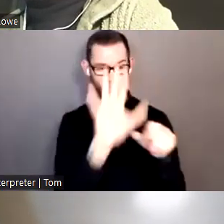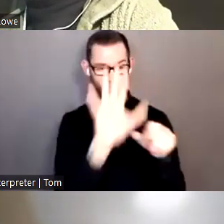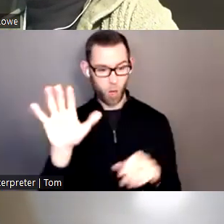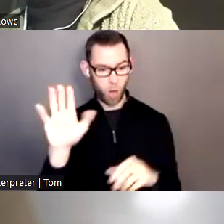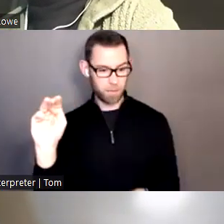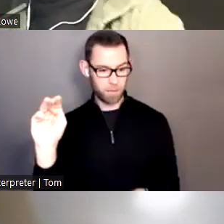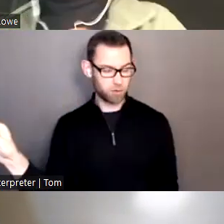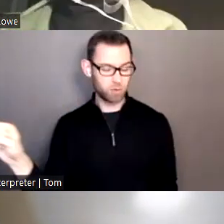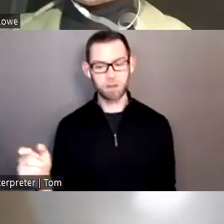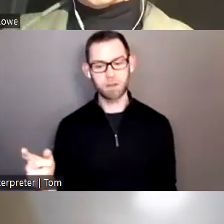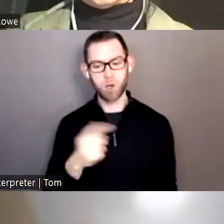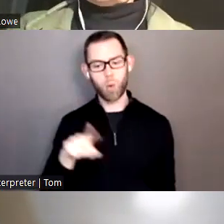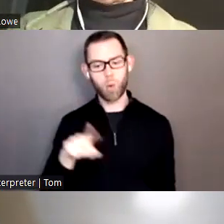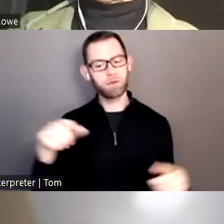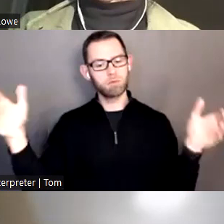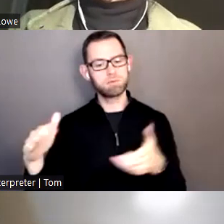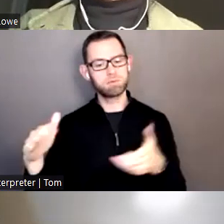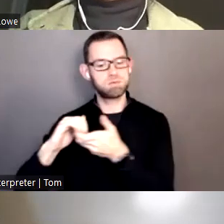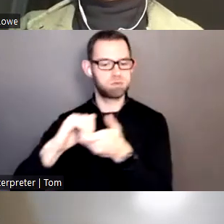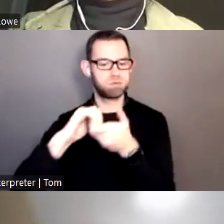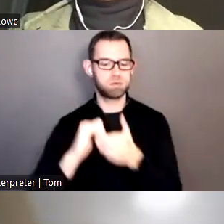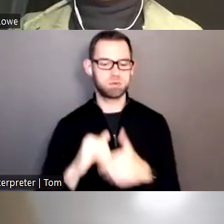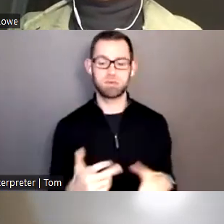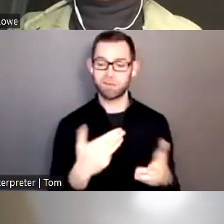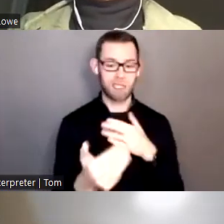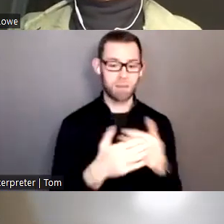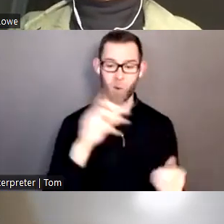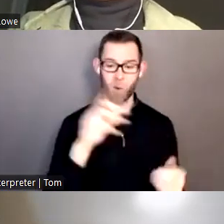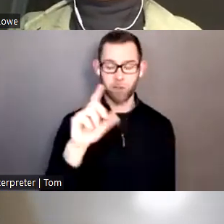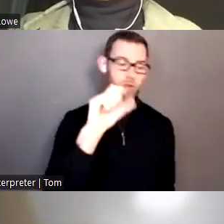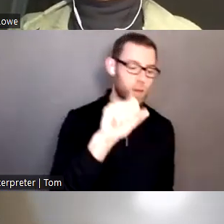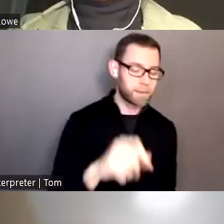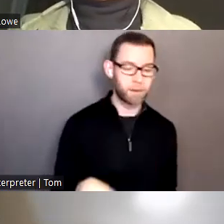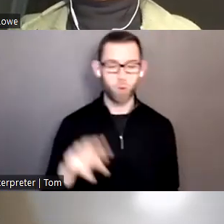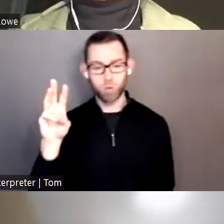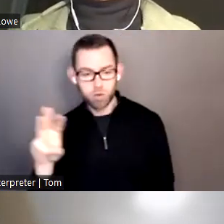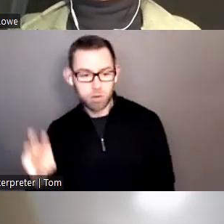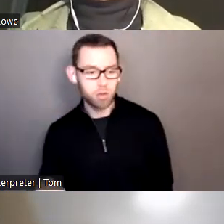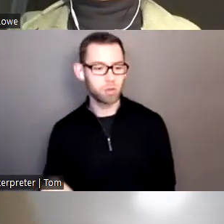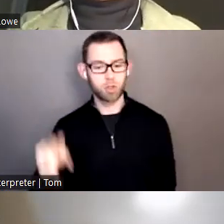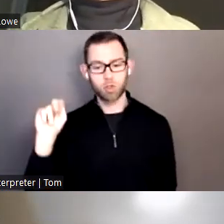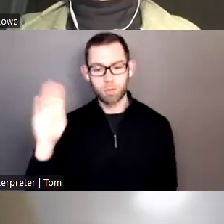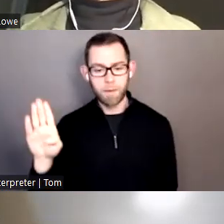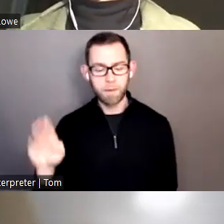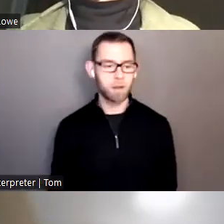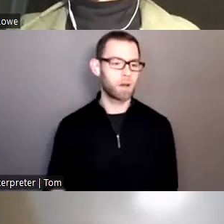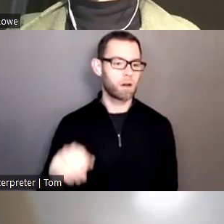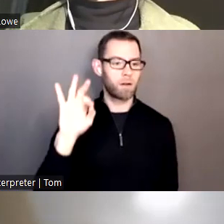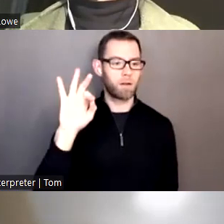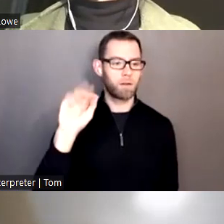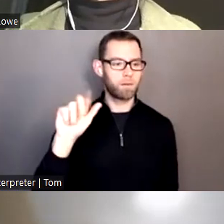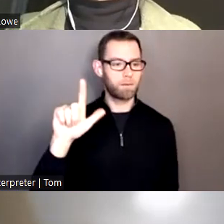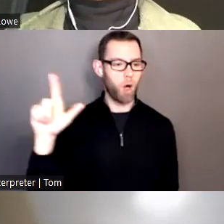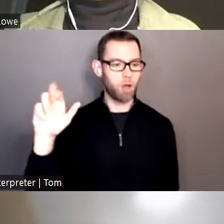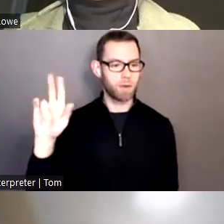qui est capable de venir ensemble et travailler ensemble, qui est pour avec environnemental, conseil environnemental, justice.